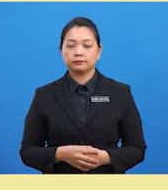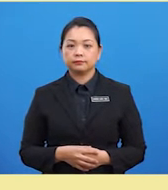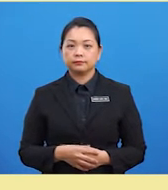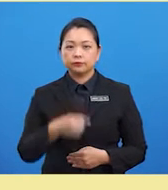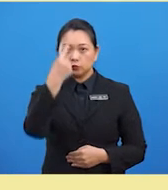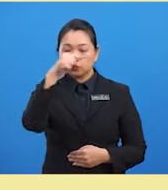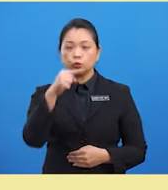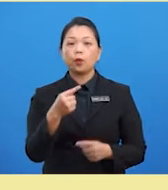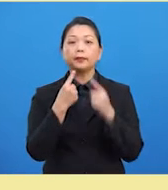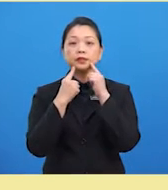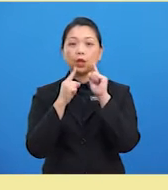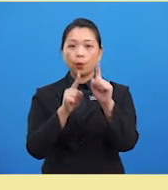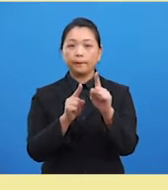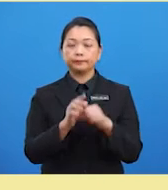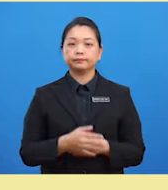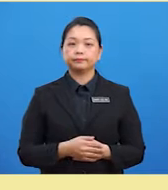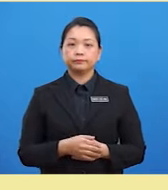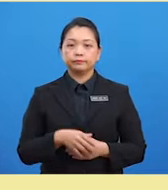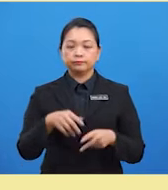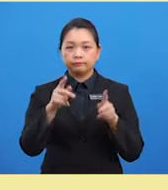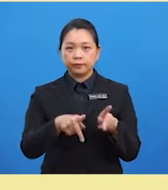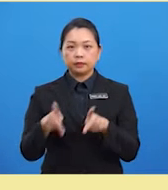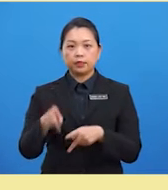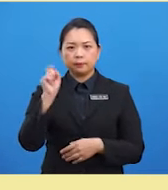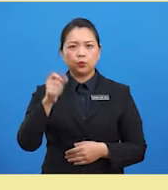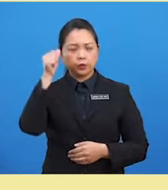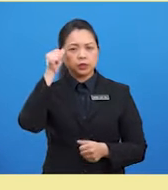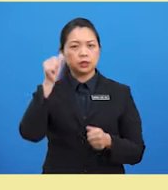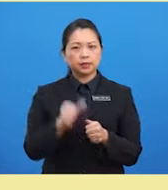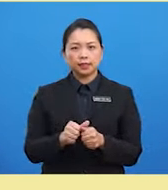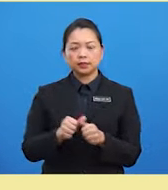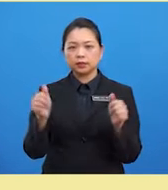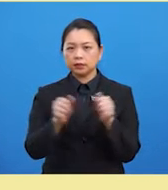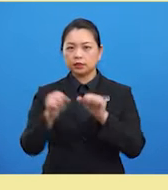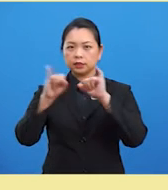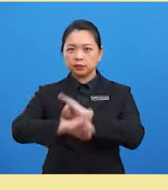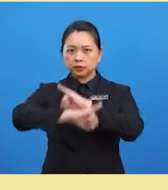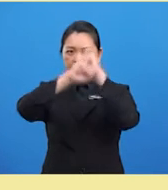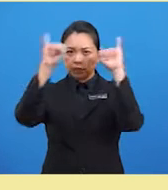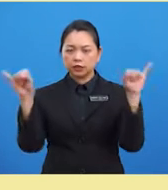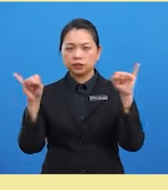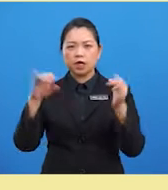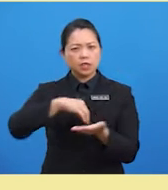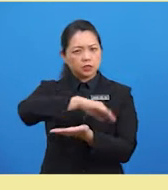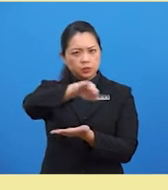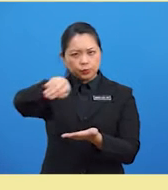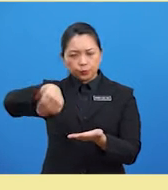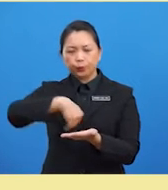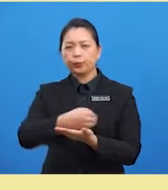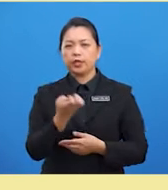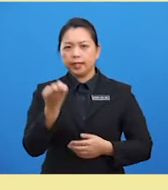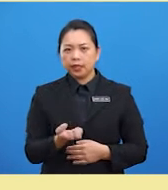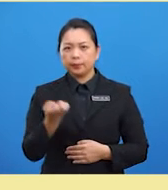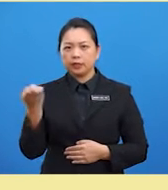Untuk menjawab soalan ini, pelajar perlu ingat dengan jelas semua